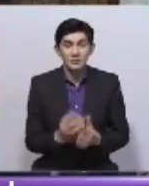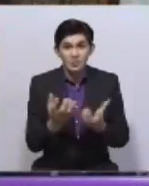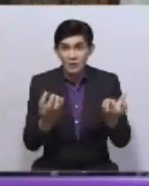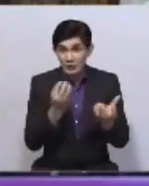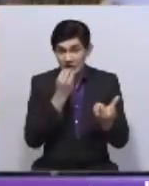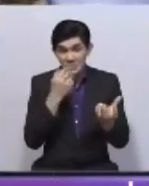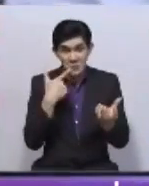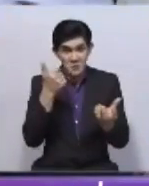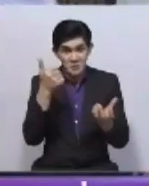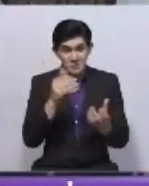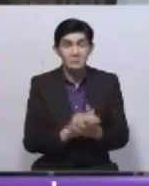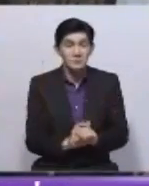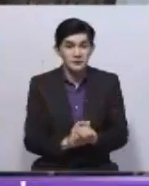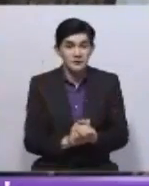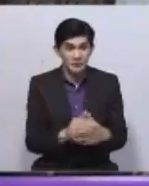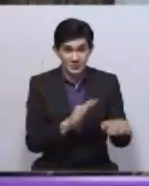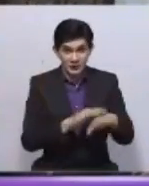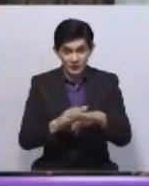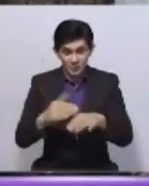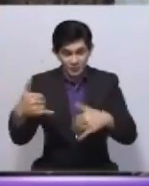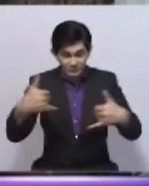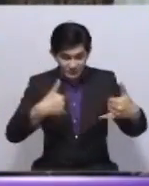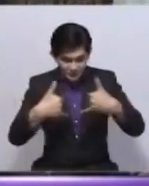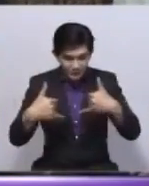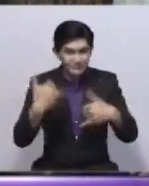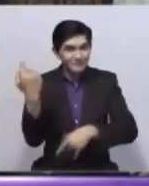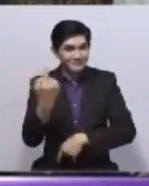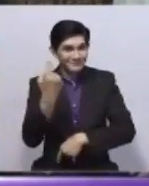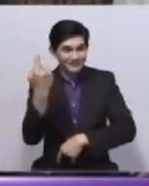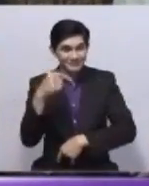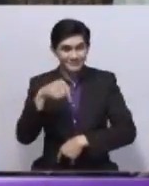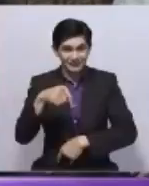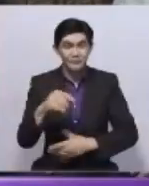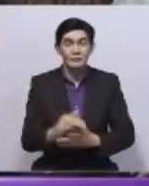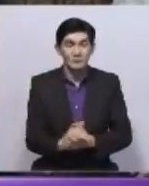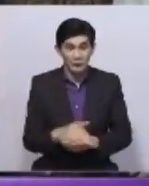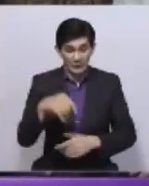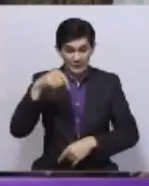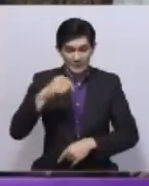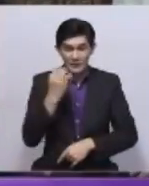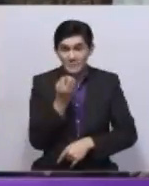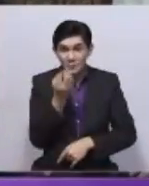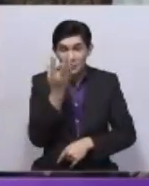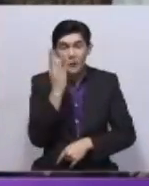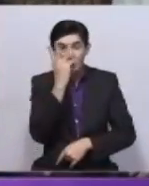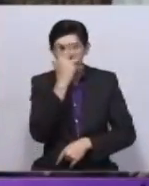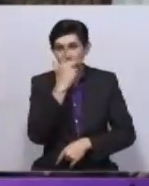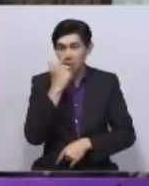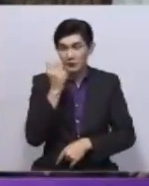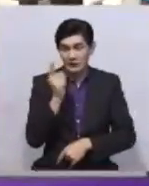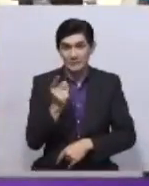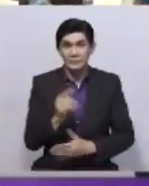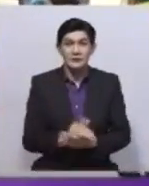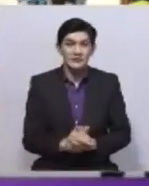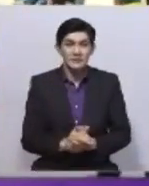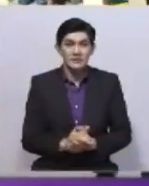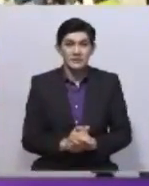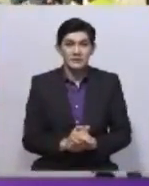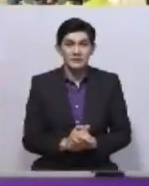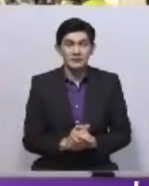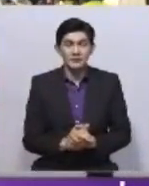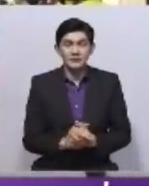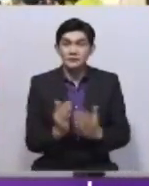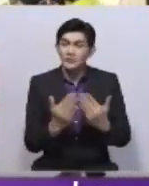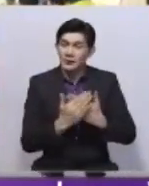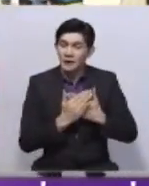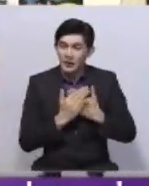ผมขอเชิญชวนให้ทุกคนมาที่นี่นะครับเพราะที่นี่ดอกไม้สวยมากเลยครับ โดยงานอุ่นไอ